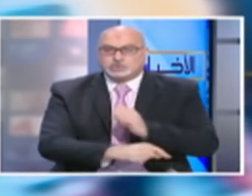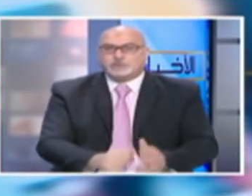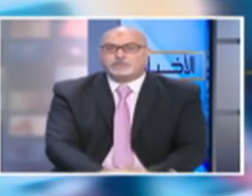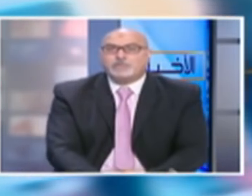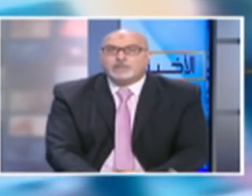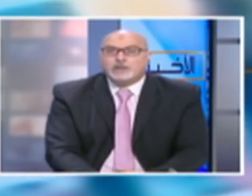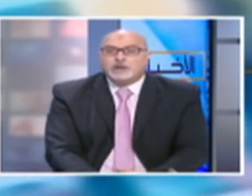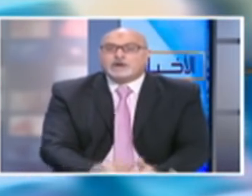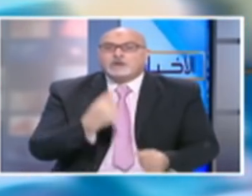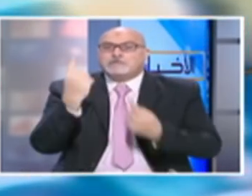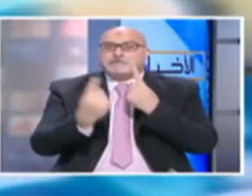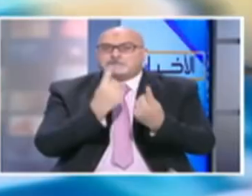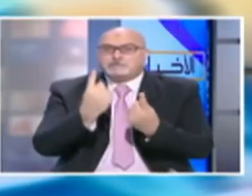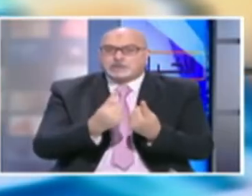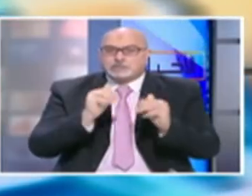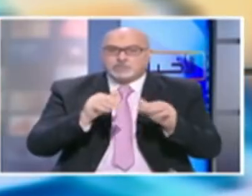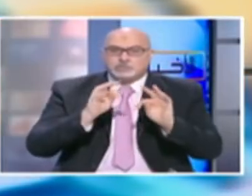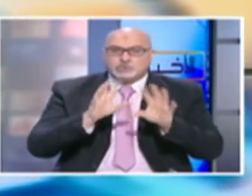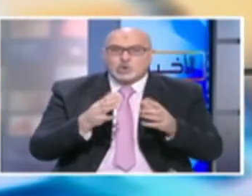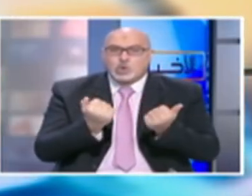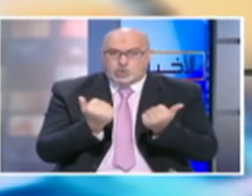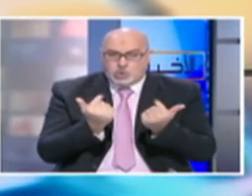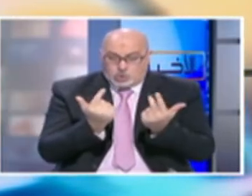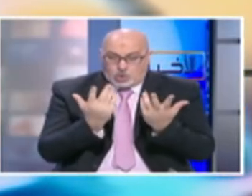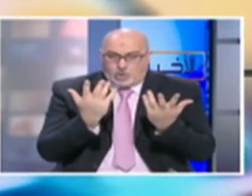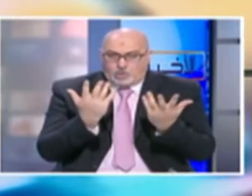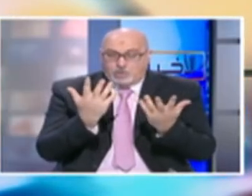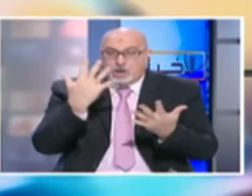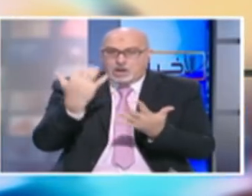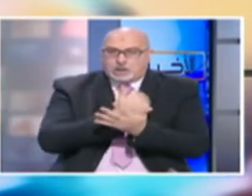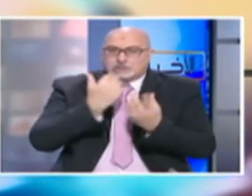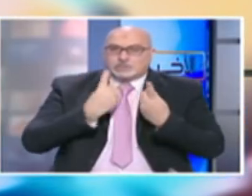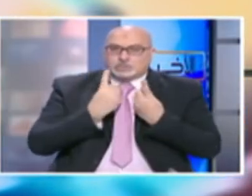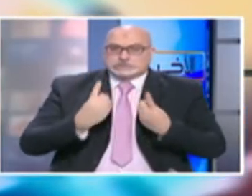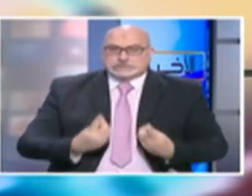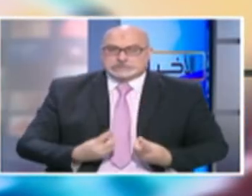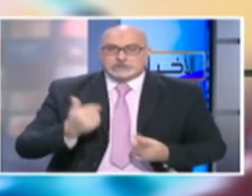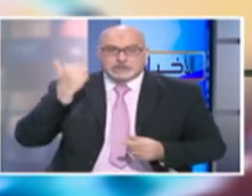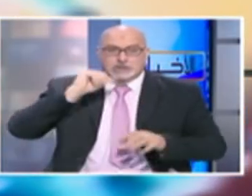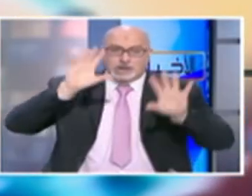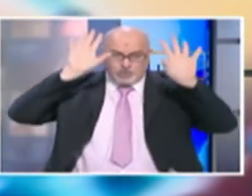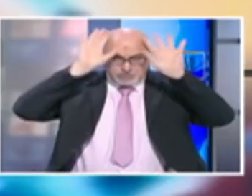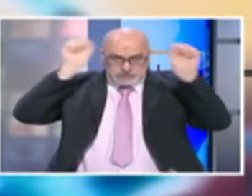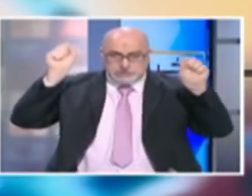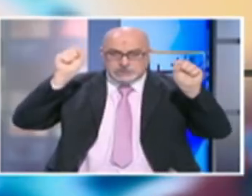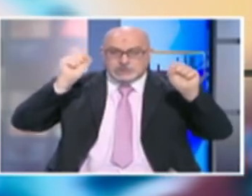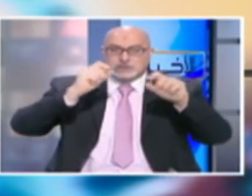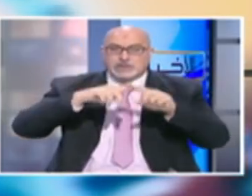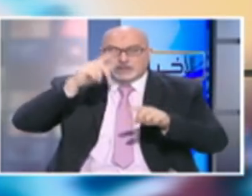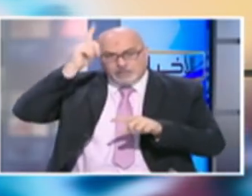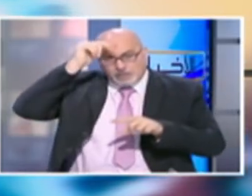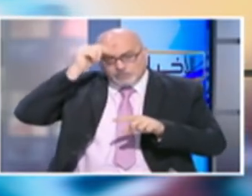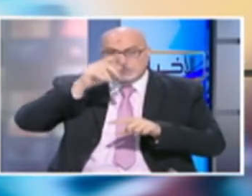تأتي الاحتفالات مع تزايد الانتصارات الدبلوماسية، حيث أودع أمس سفيرا كل من